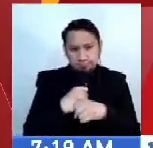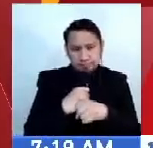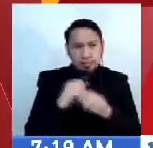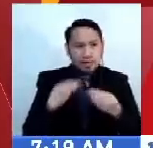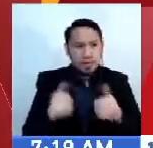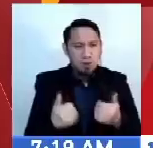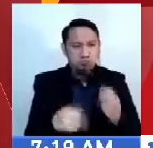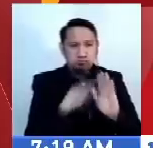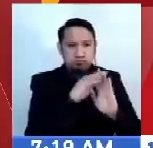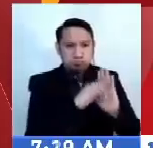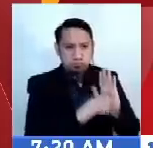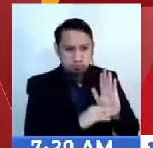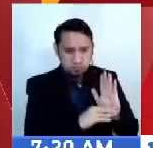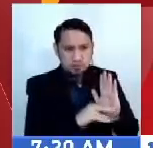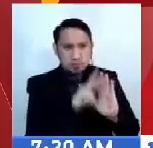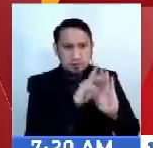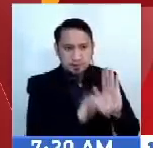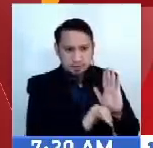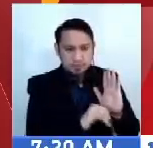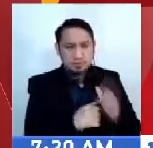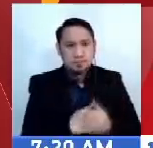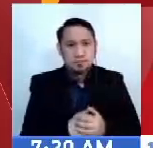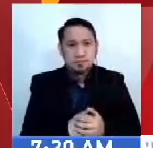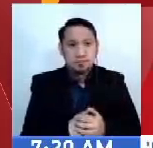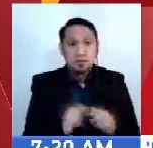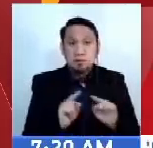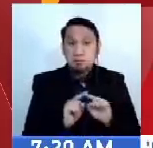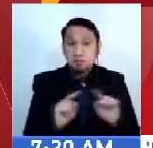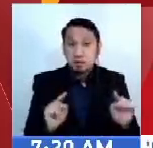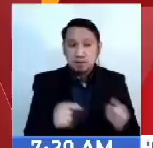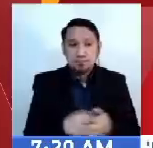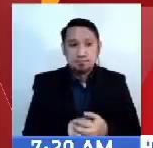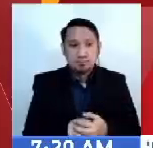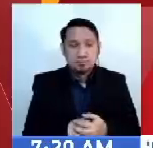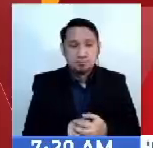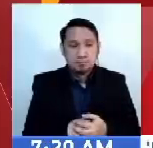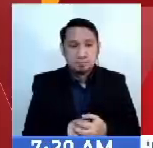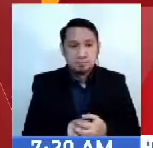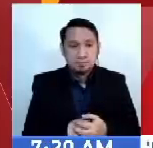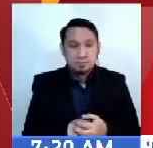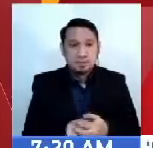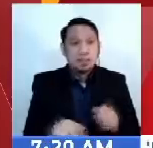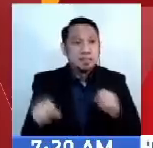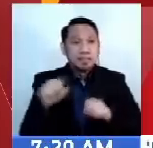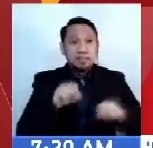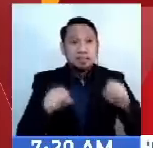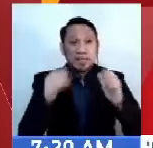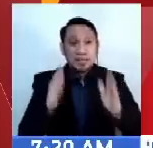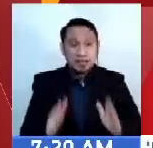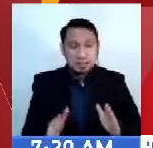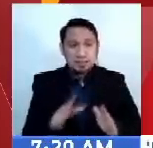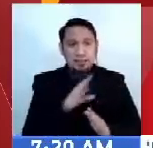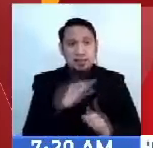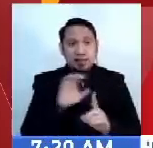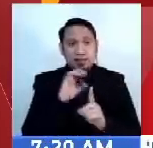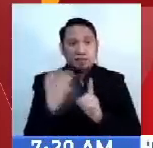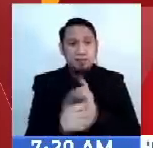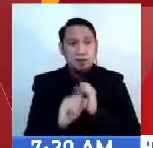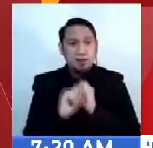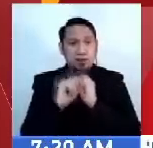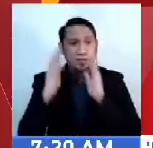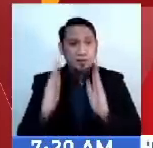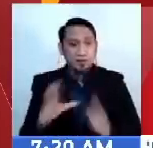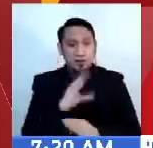ng mga polisiya. Pero, iisa ang sinasabi ng mga siyentipiko, environmental advocates, pati na ng